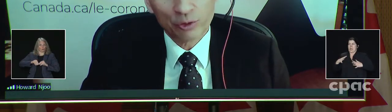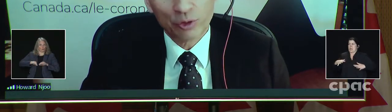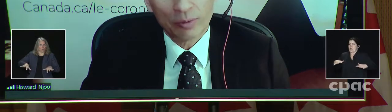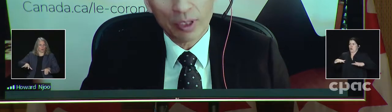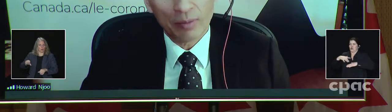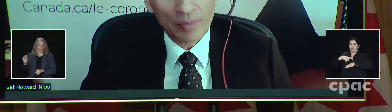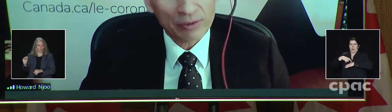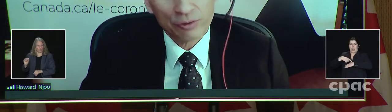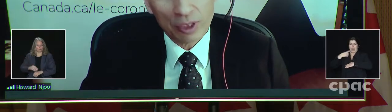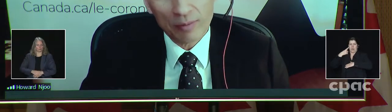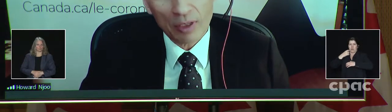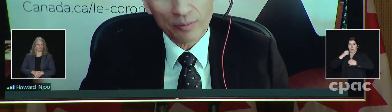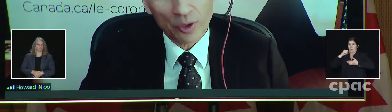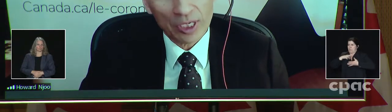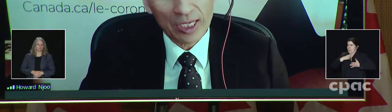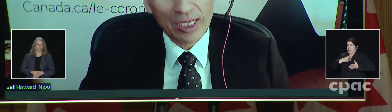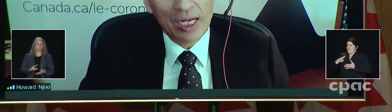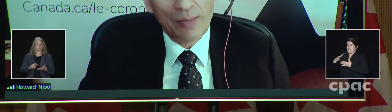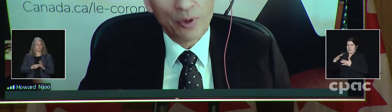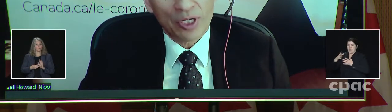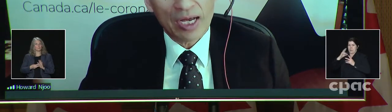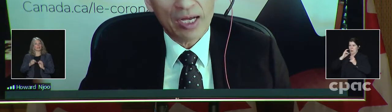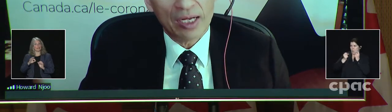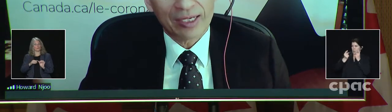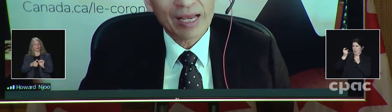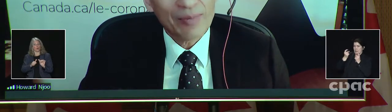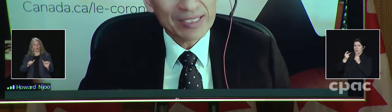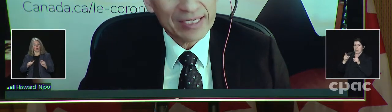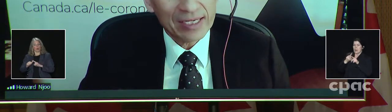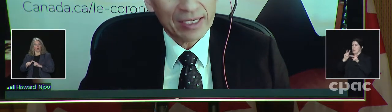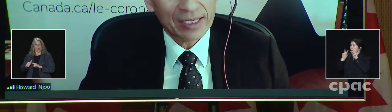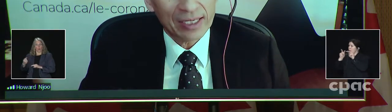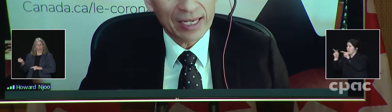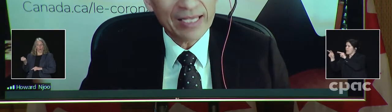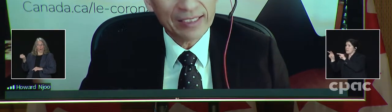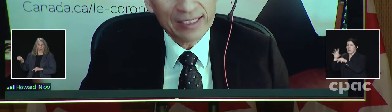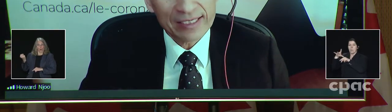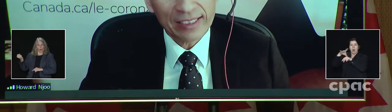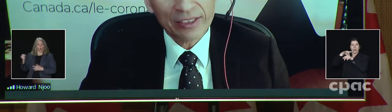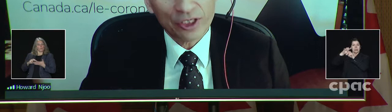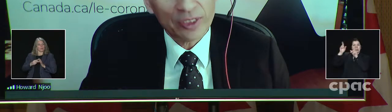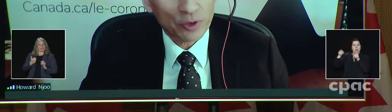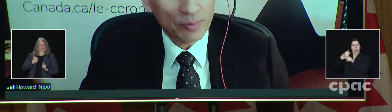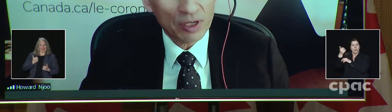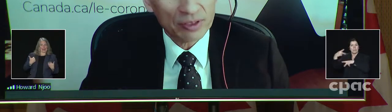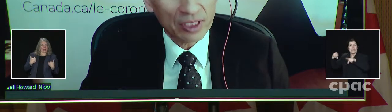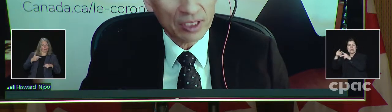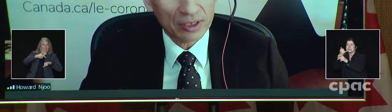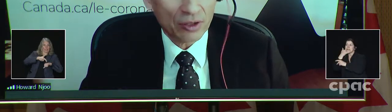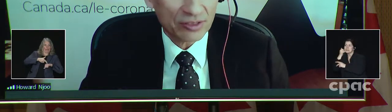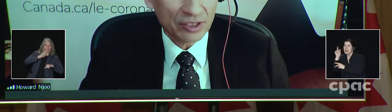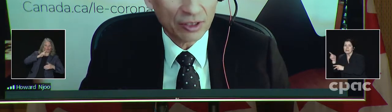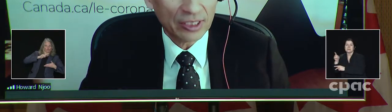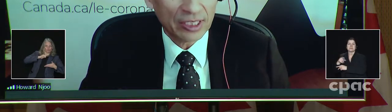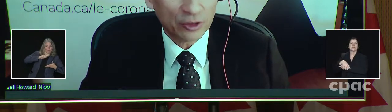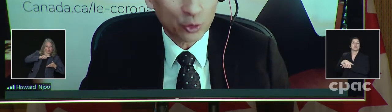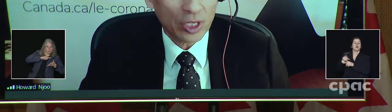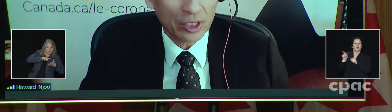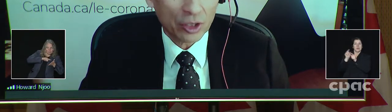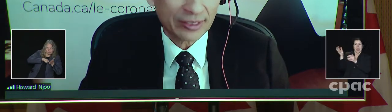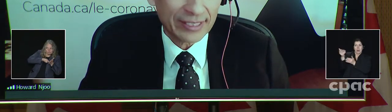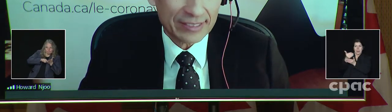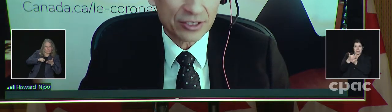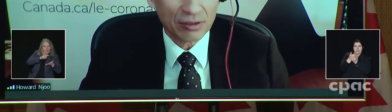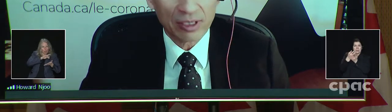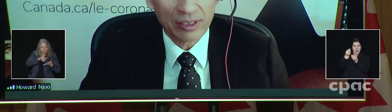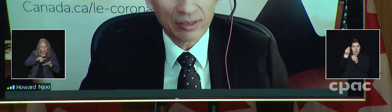partout dans le monde pour ramasser, analyser les données probantes concernant les trois